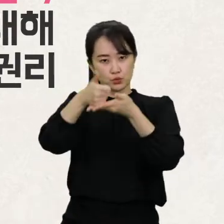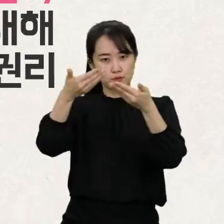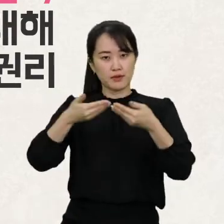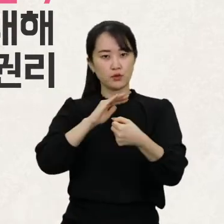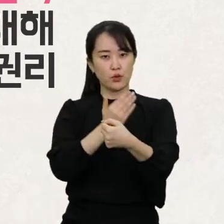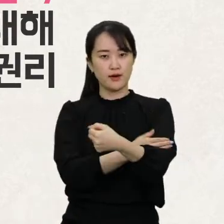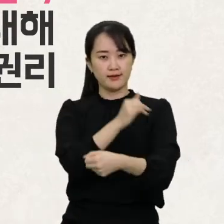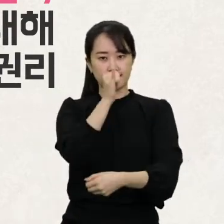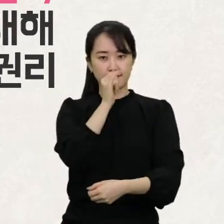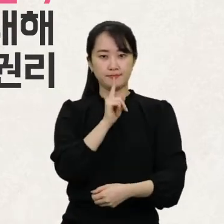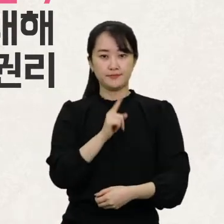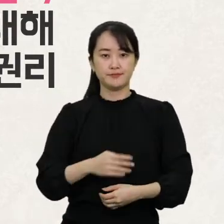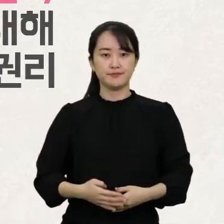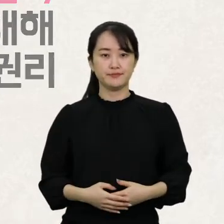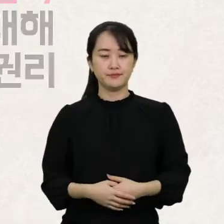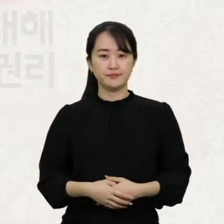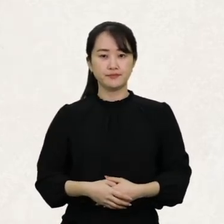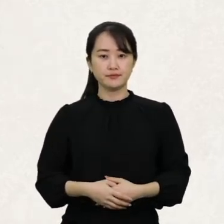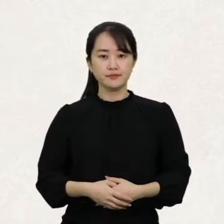있다고 설명하고 있어요.